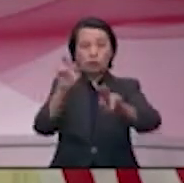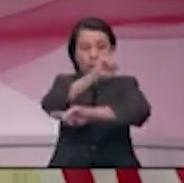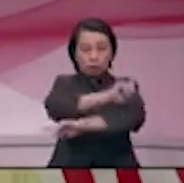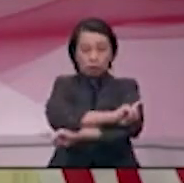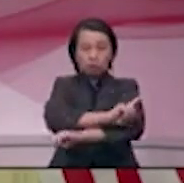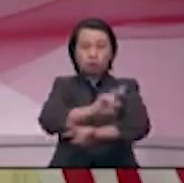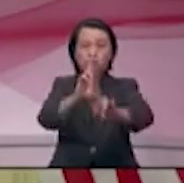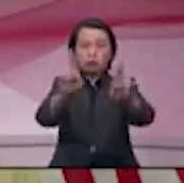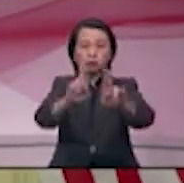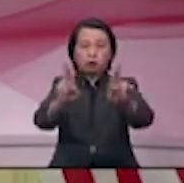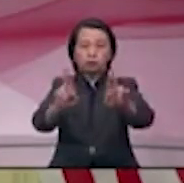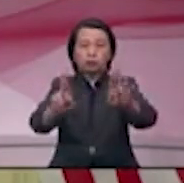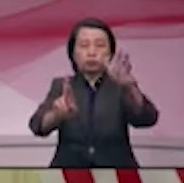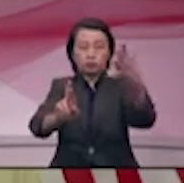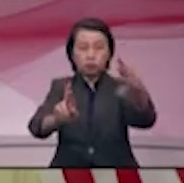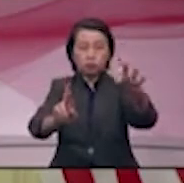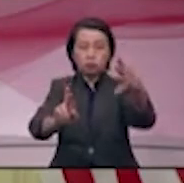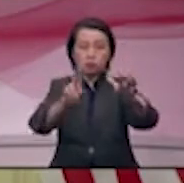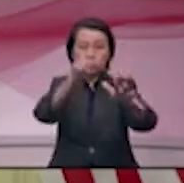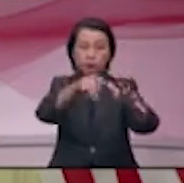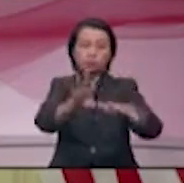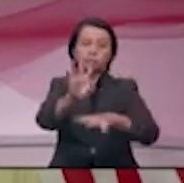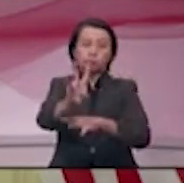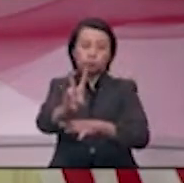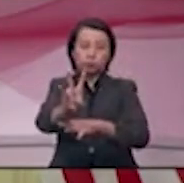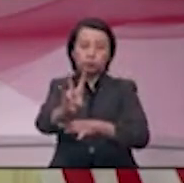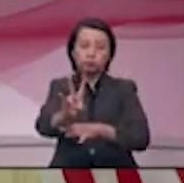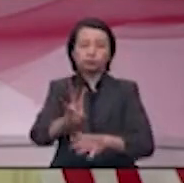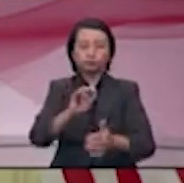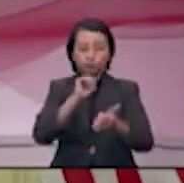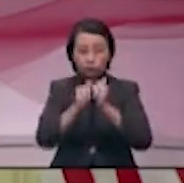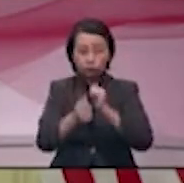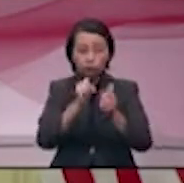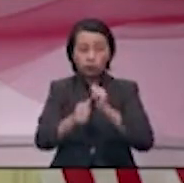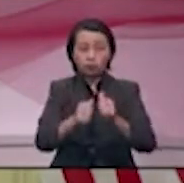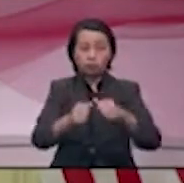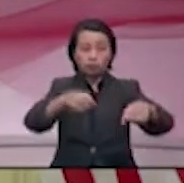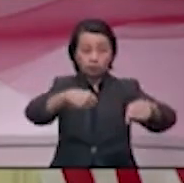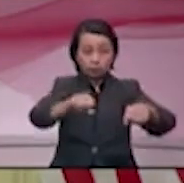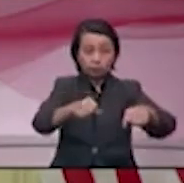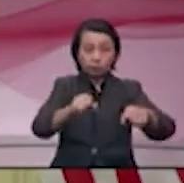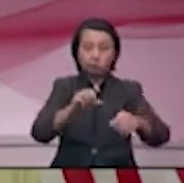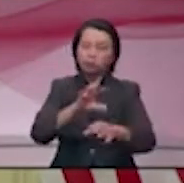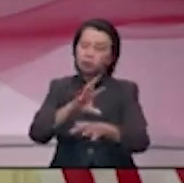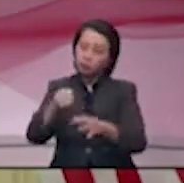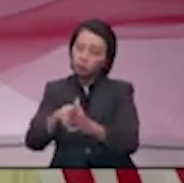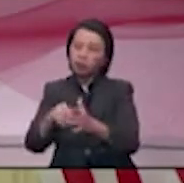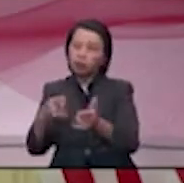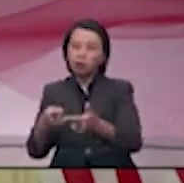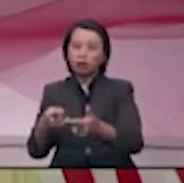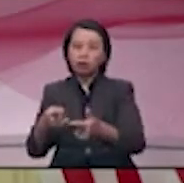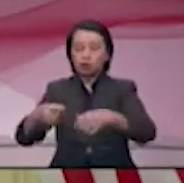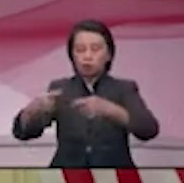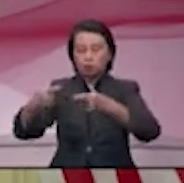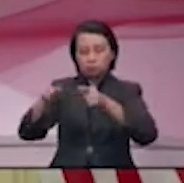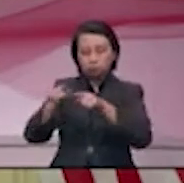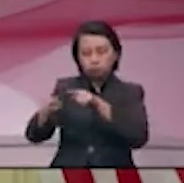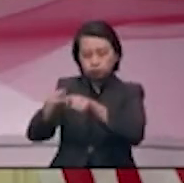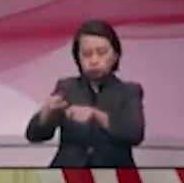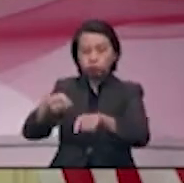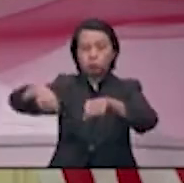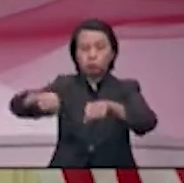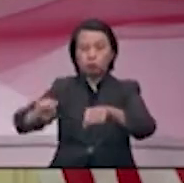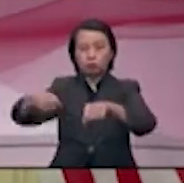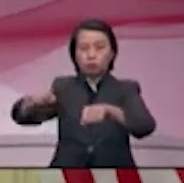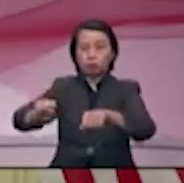Rabu 15juli ini suka-suka chessboard termasuklah Hai perlombaan permotoran